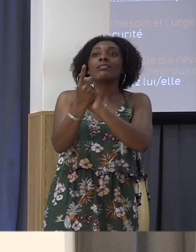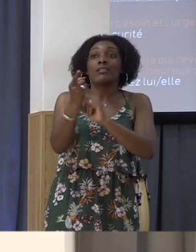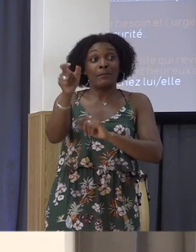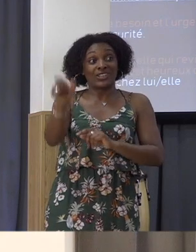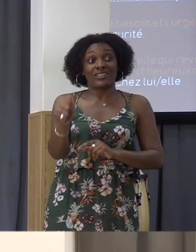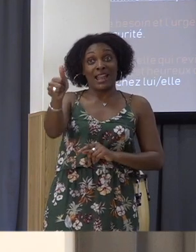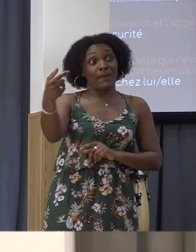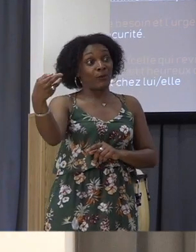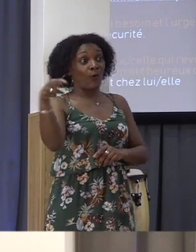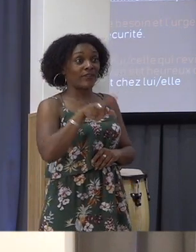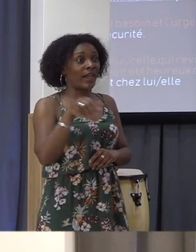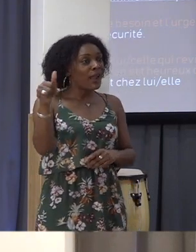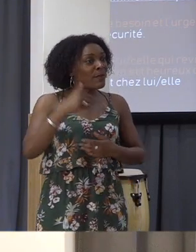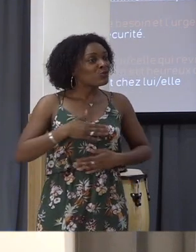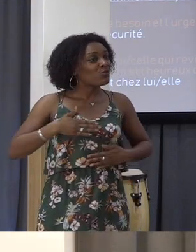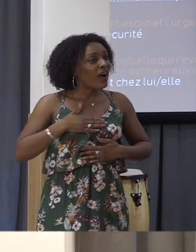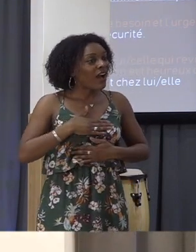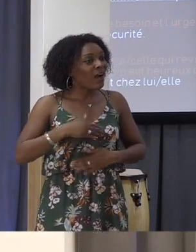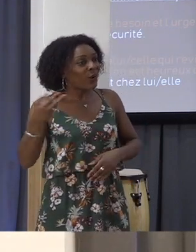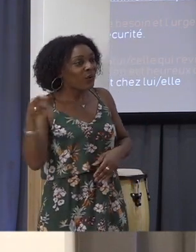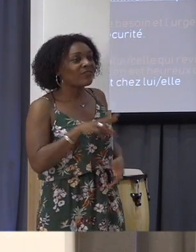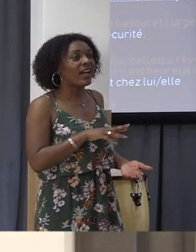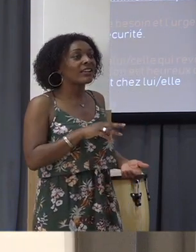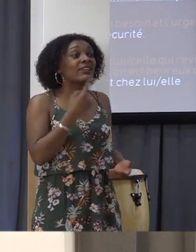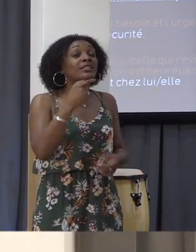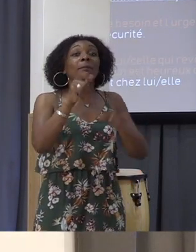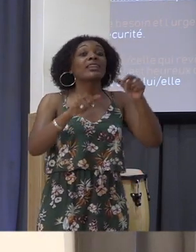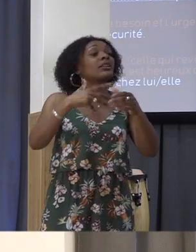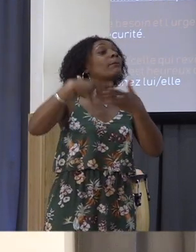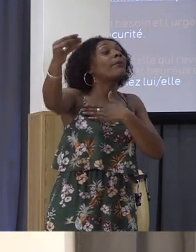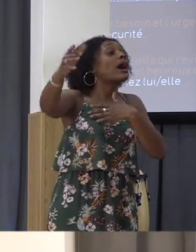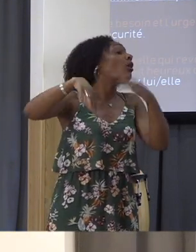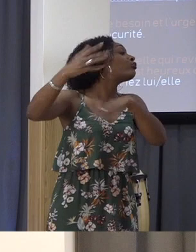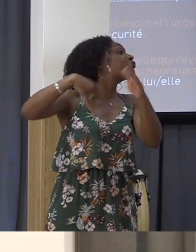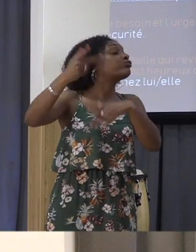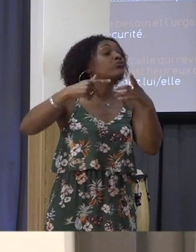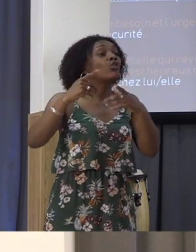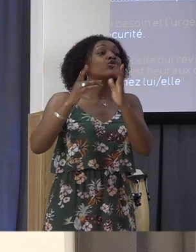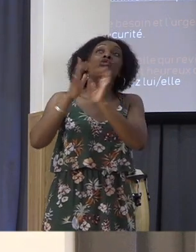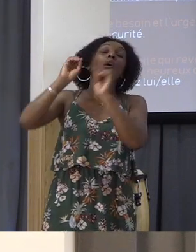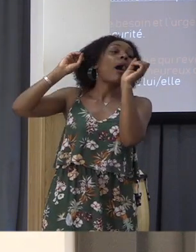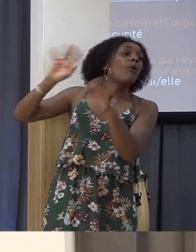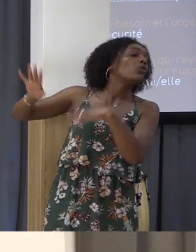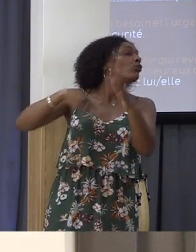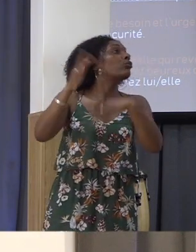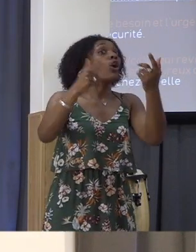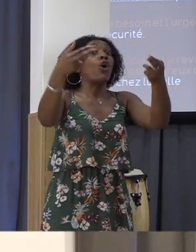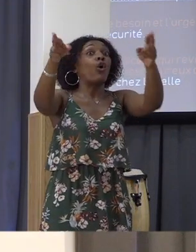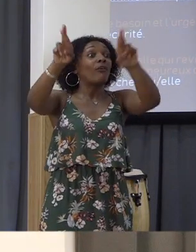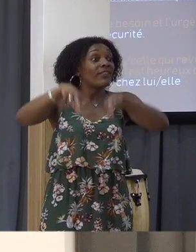maison. Et ceux qui reviennent doivent le ressentir. Je suis content de revenir.